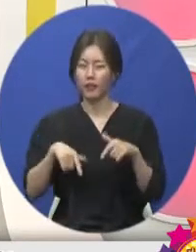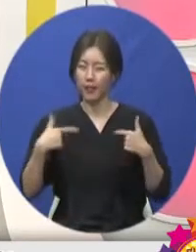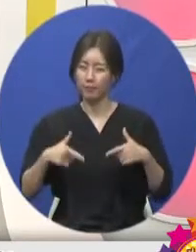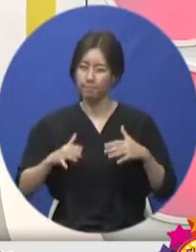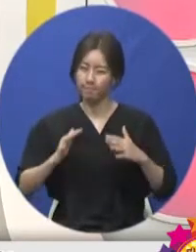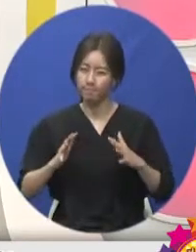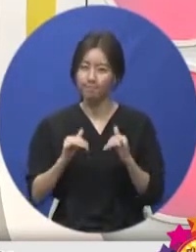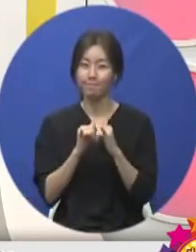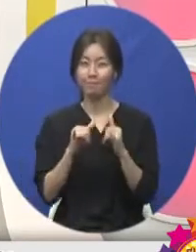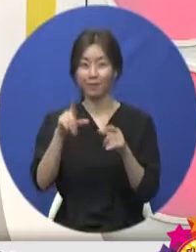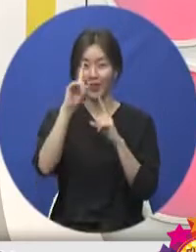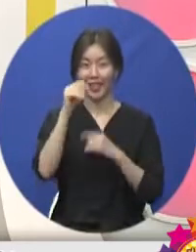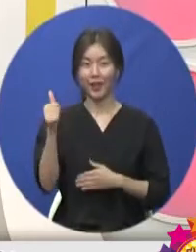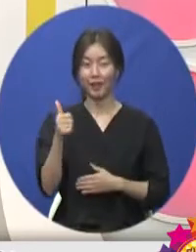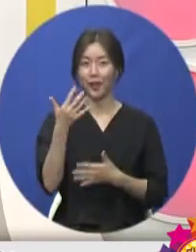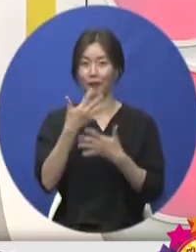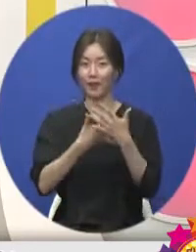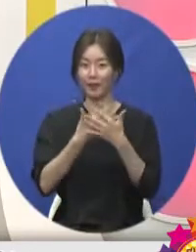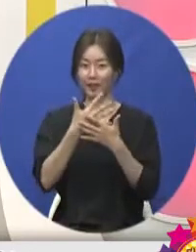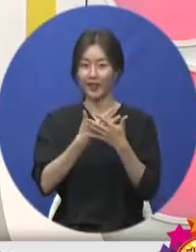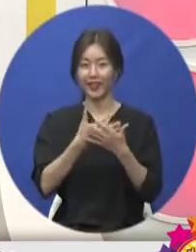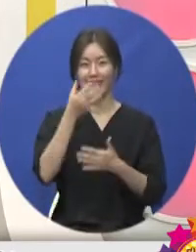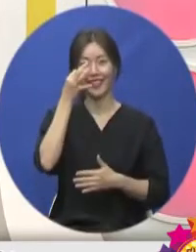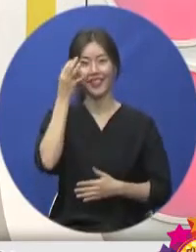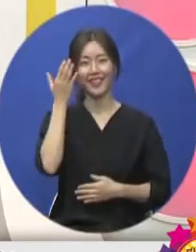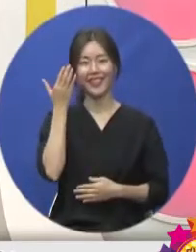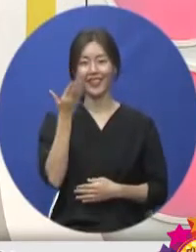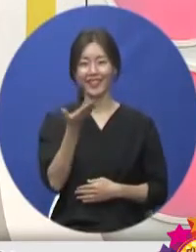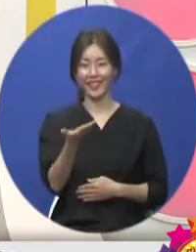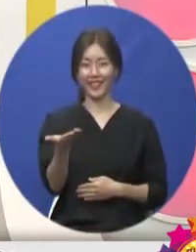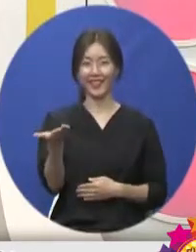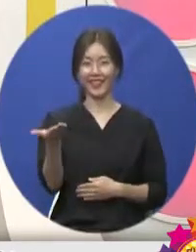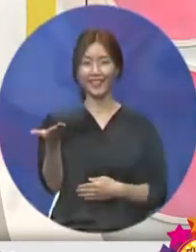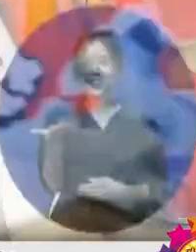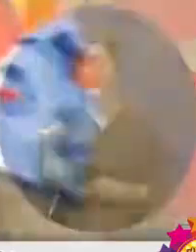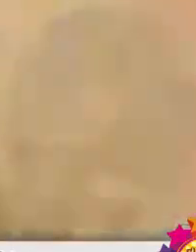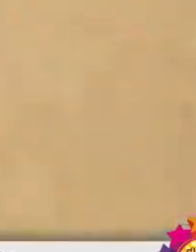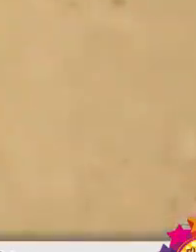있는 이부영의 뮤직비디오입니다. 왕년회 뮤직